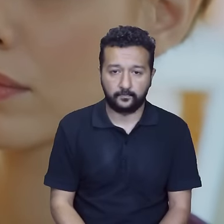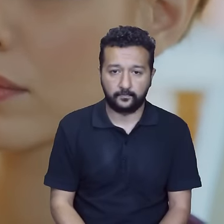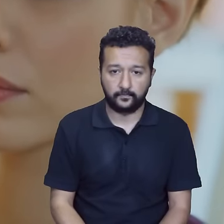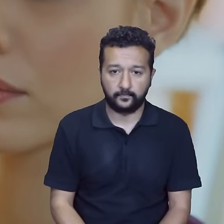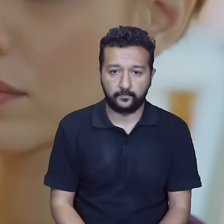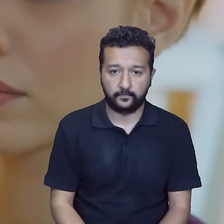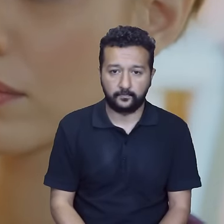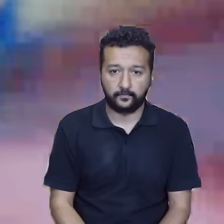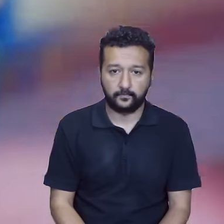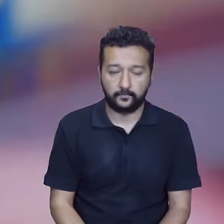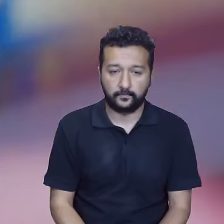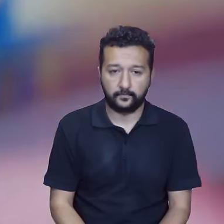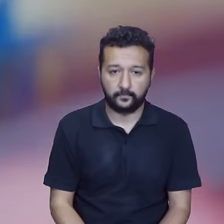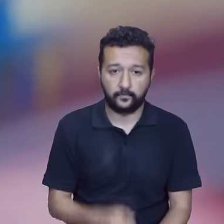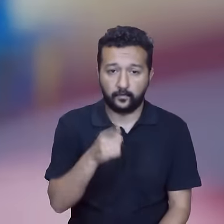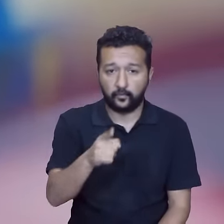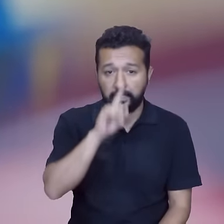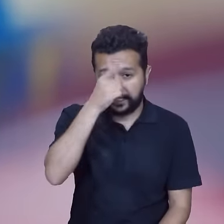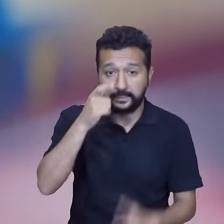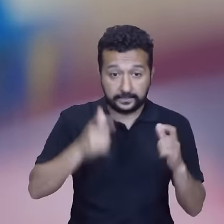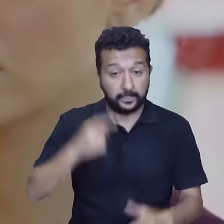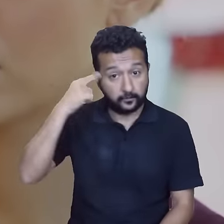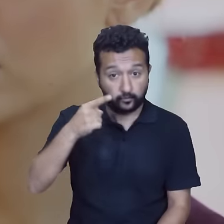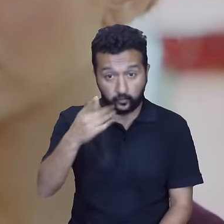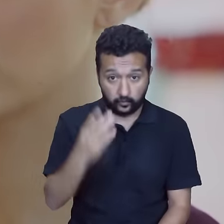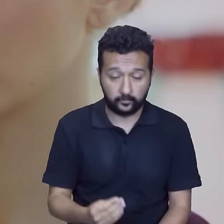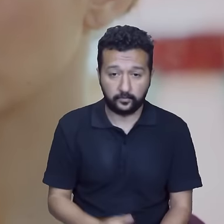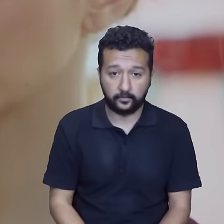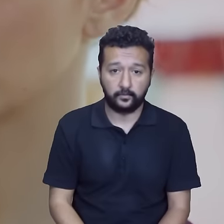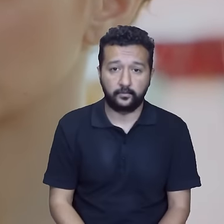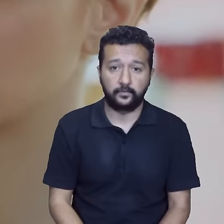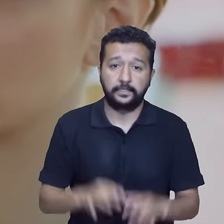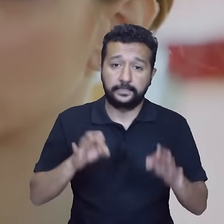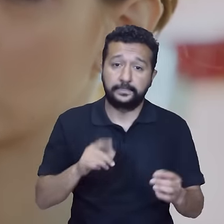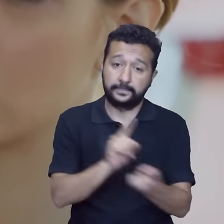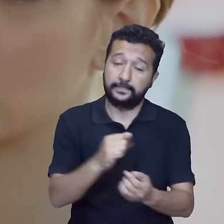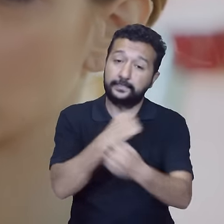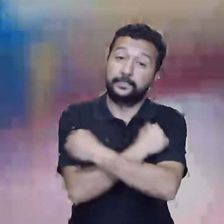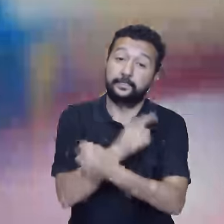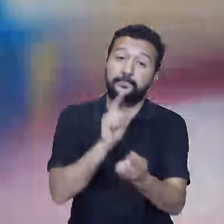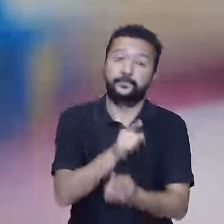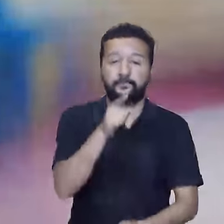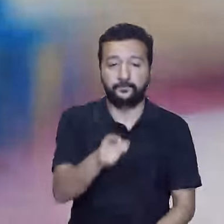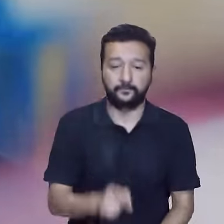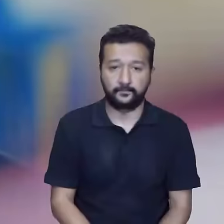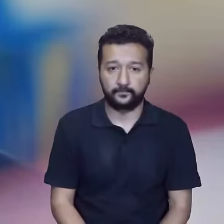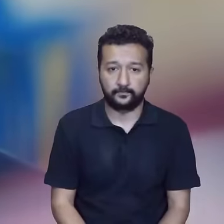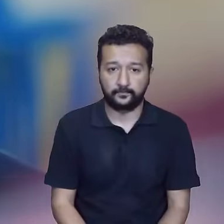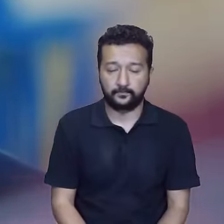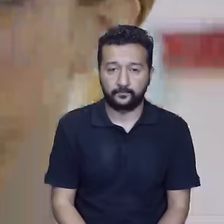Gözleri birbirlerine kilitlendi. Bunu yalnızken düşün, tamam mı? Ya şimdi gidip boynuna sarılacağım.